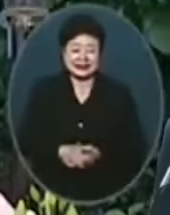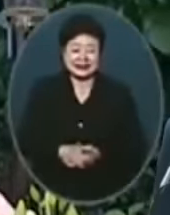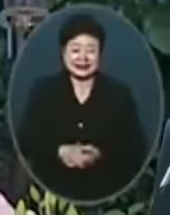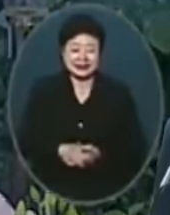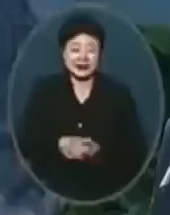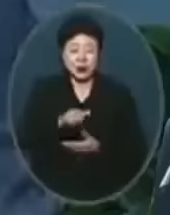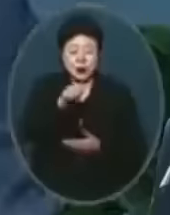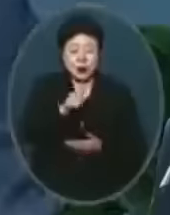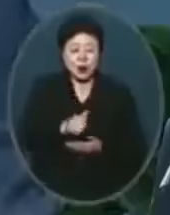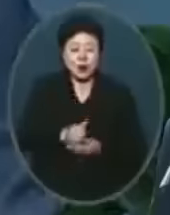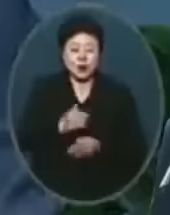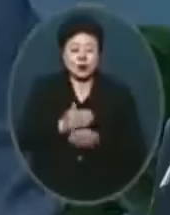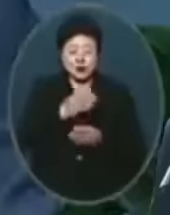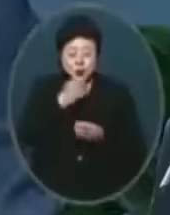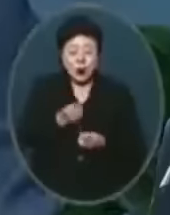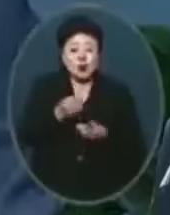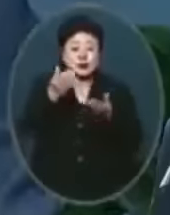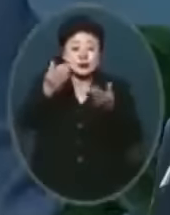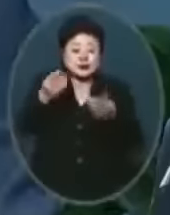우중보험,